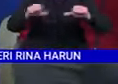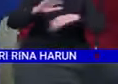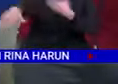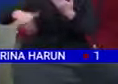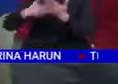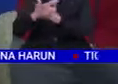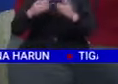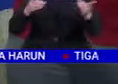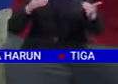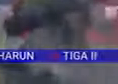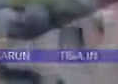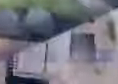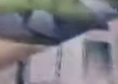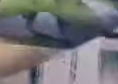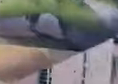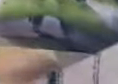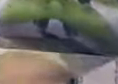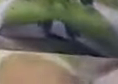daerah